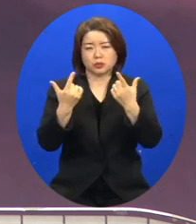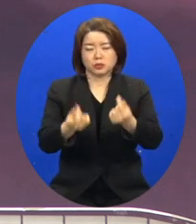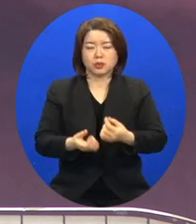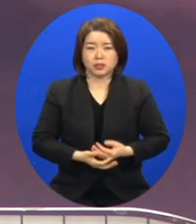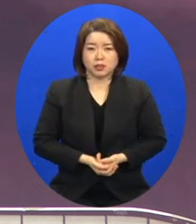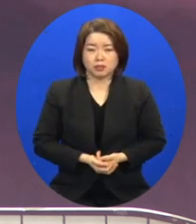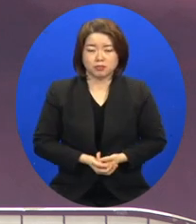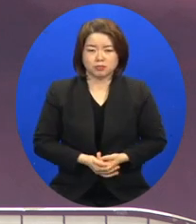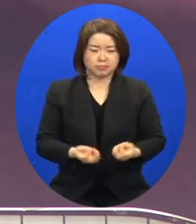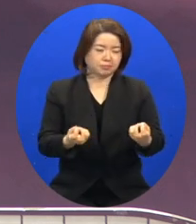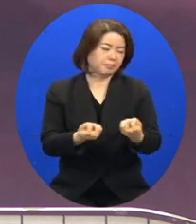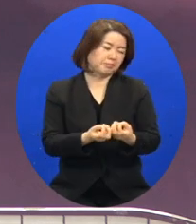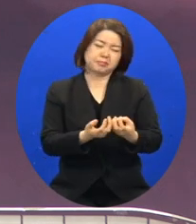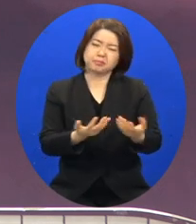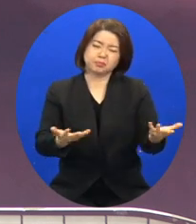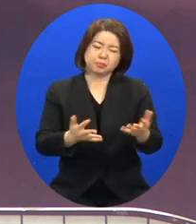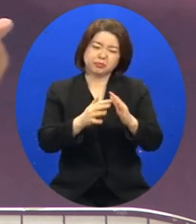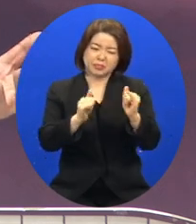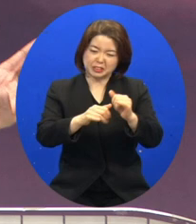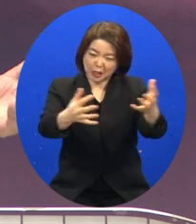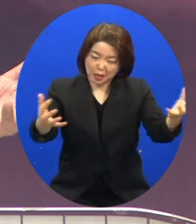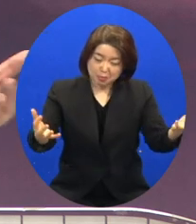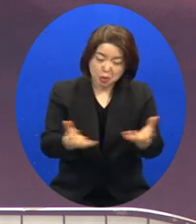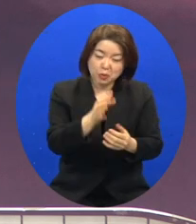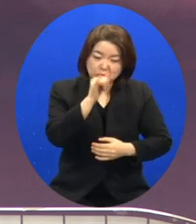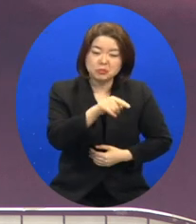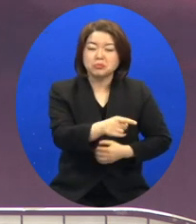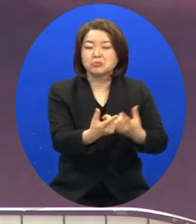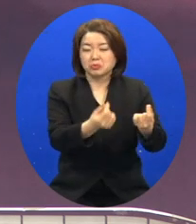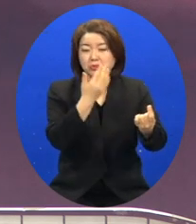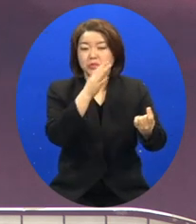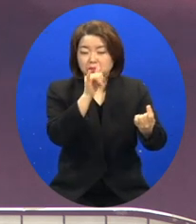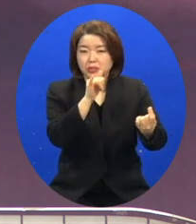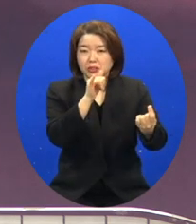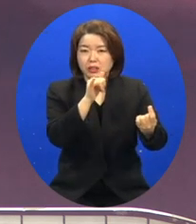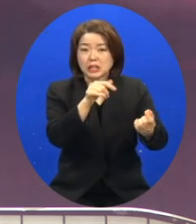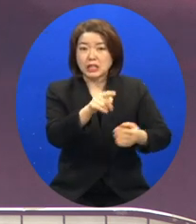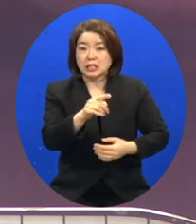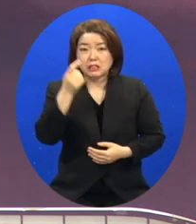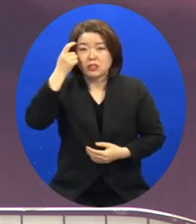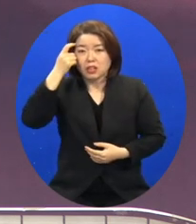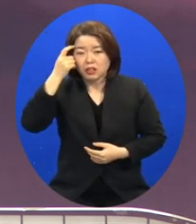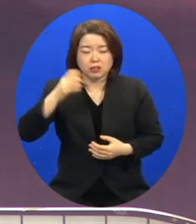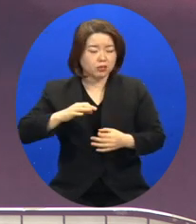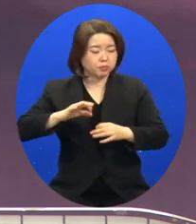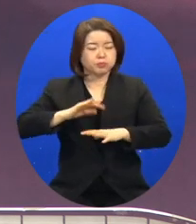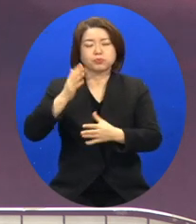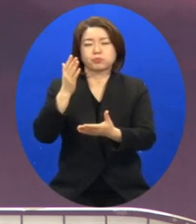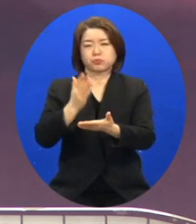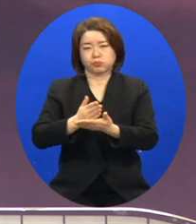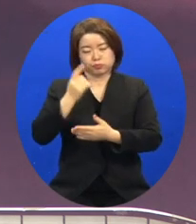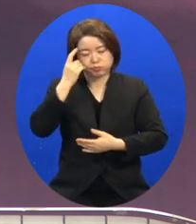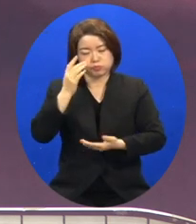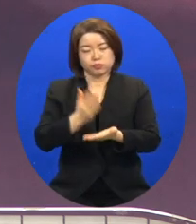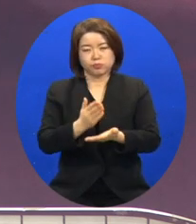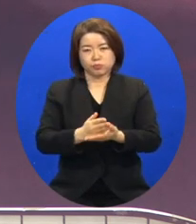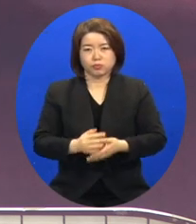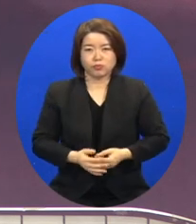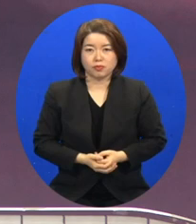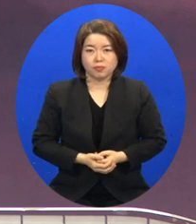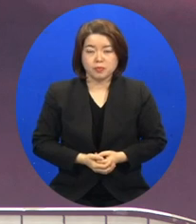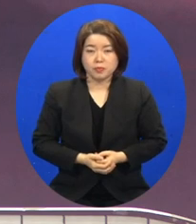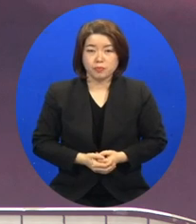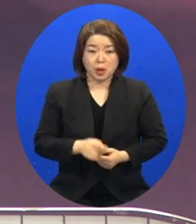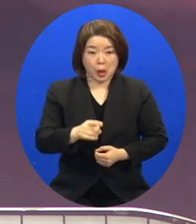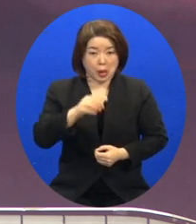어쩔 수 없잖아 사람들끼리 모여 있는데 그럴 수밖에 없지 이건 무서울 생각해요 왜냐하면 마귀의 역사를